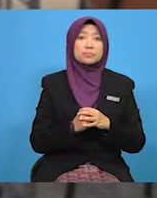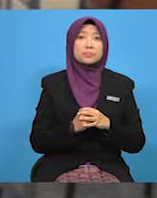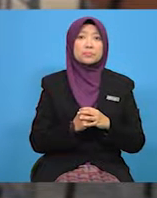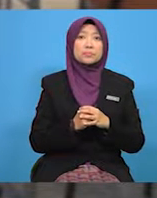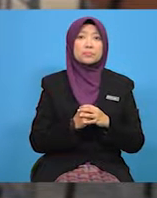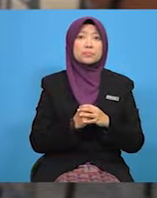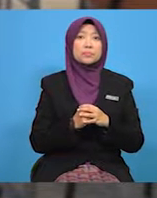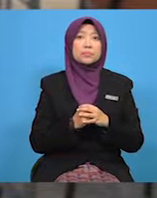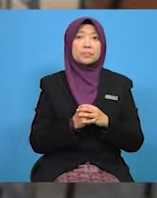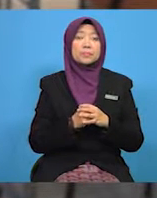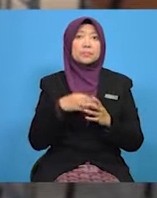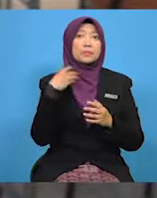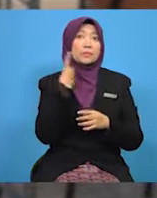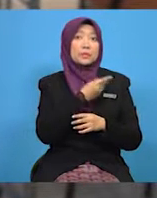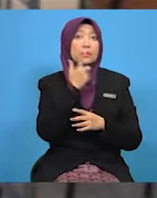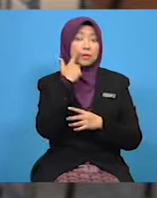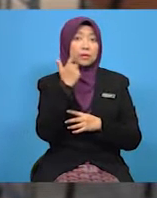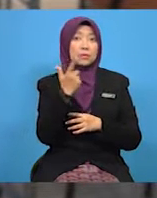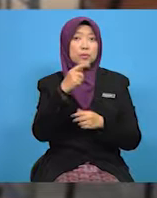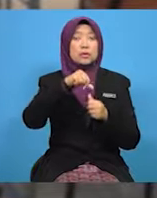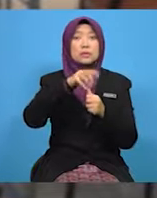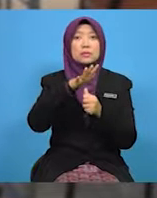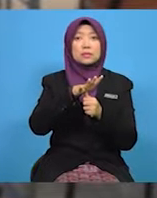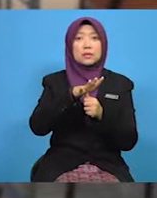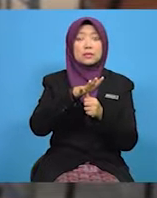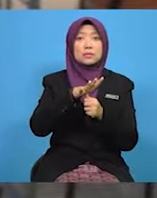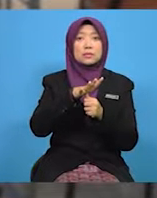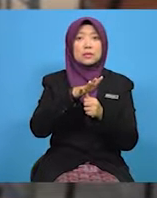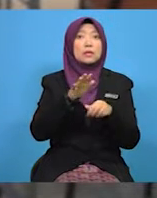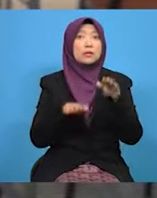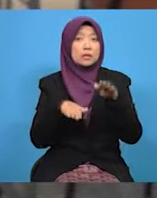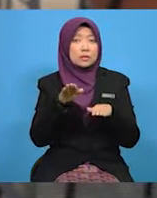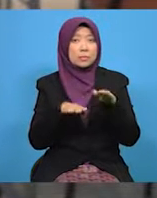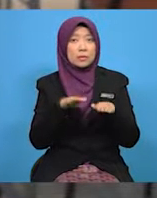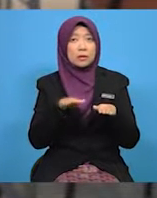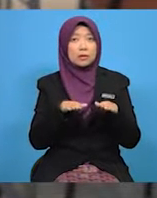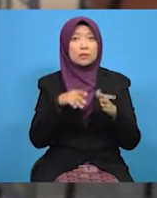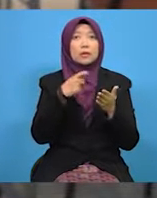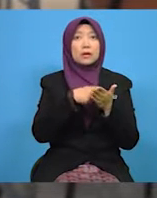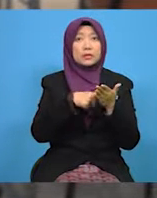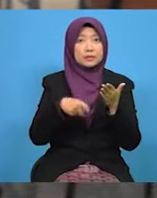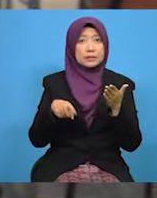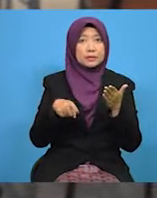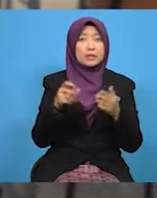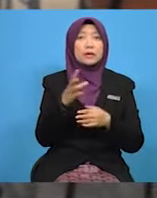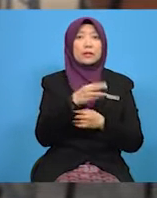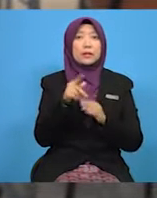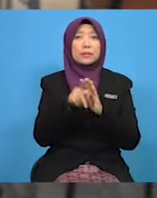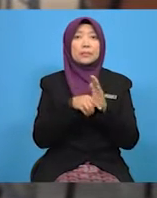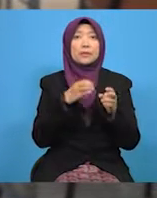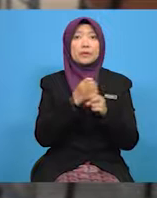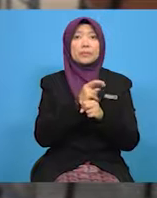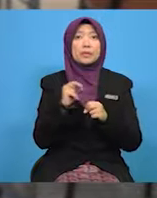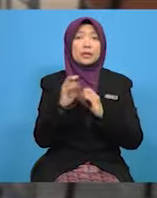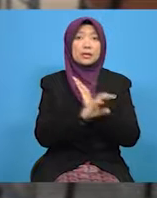Apa kata kita lihat pula kesan terhadap keseimbangan harga umum dan pendapatan